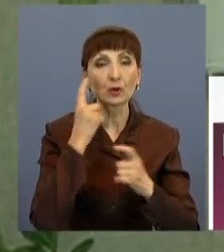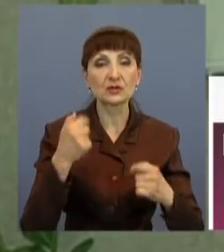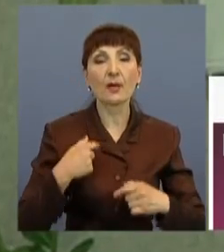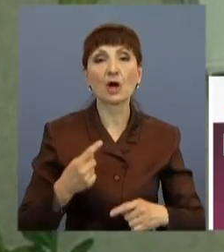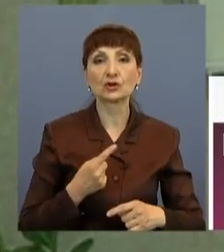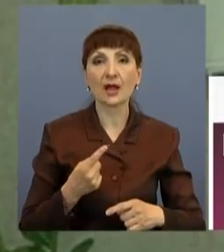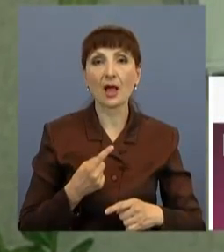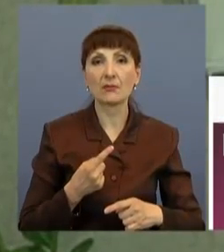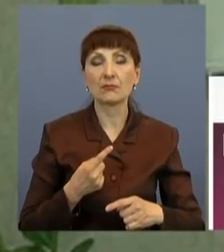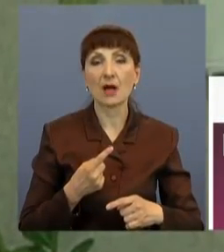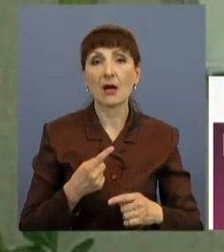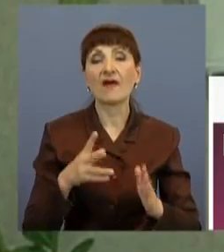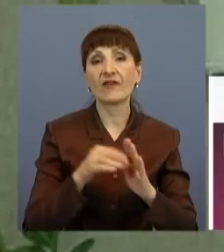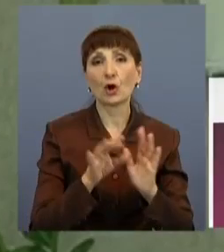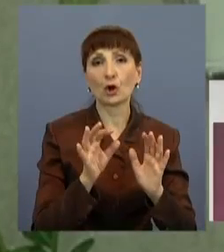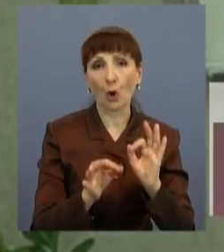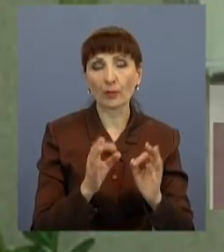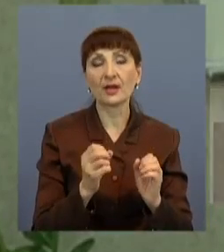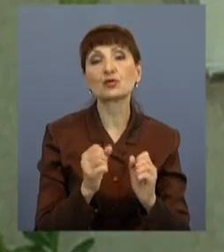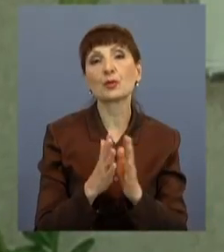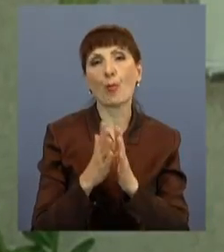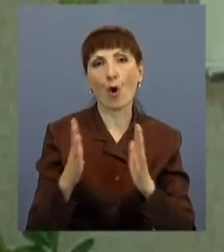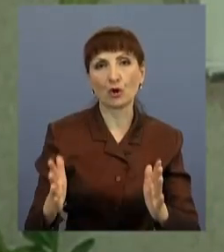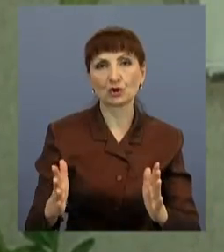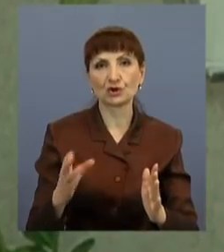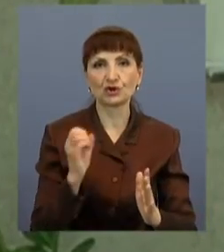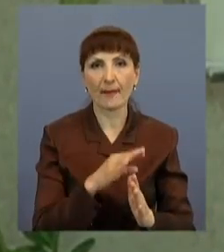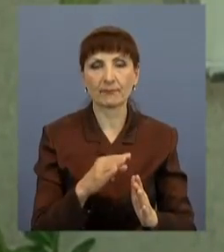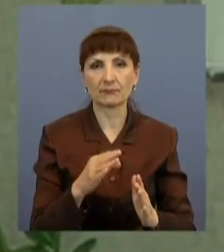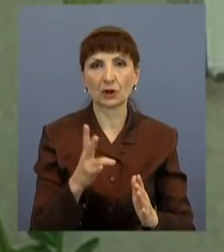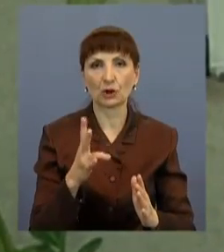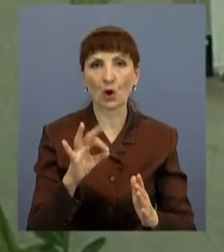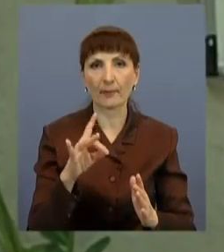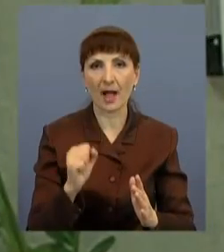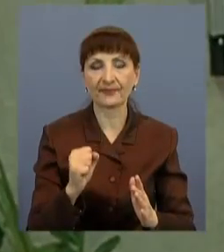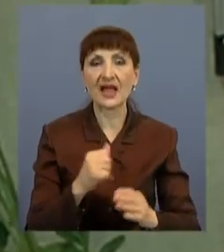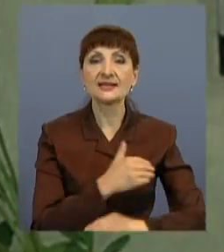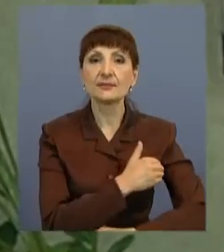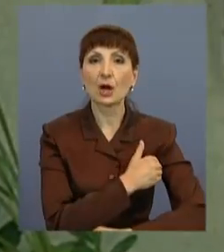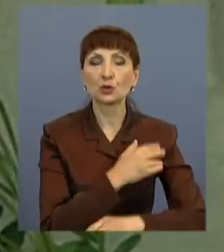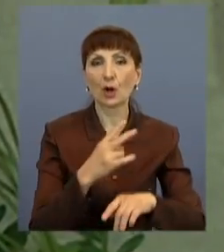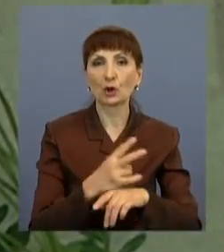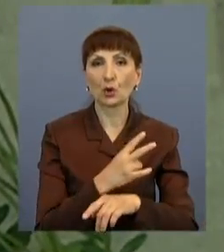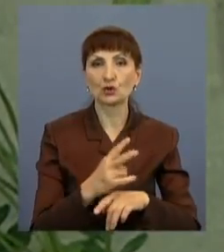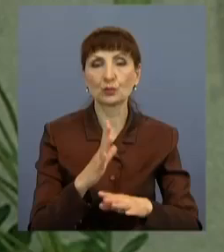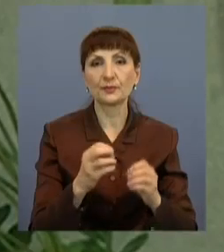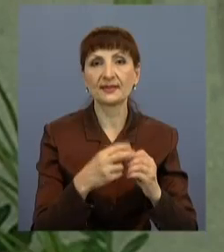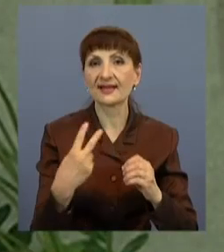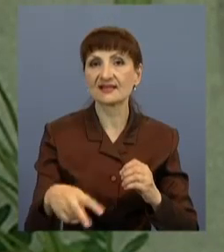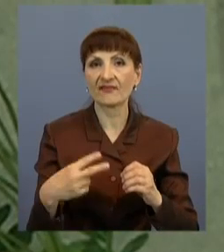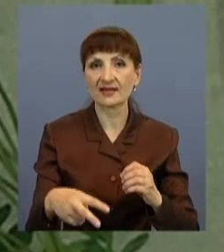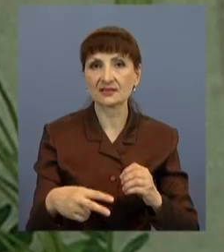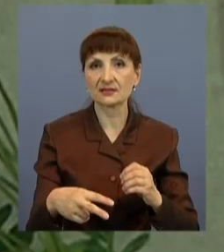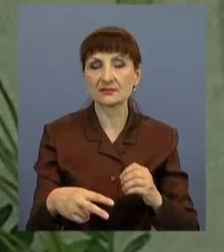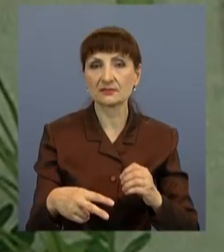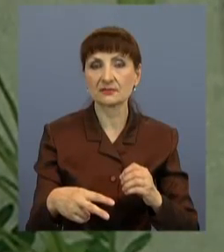ожидаем в пределах нормы и местами больше нормы. Температурный фон ночью в первой половине месяца будет 15-20 градусов